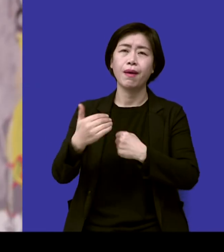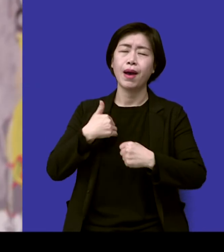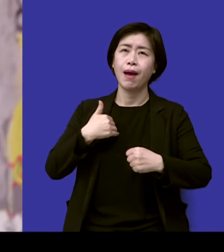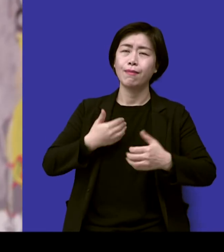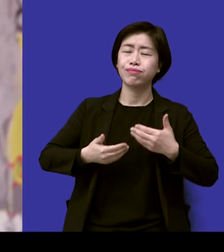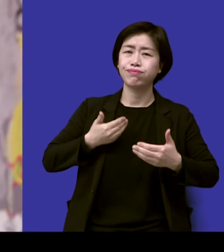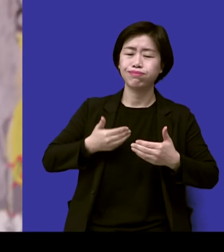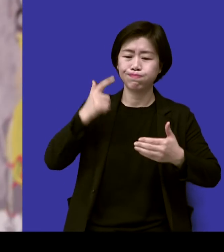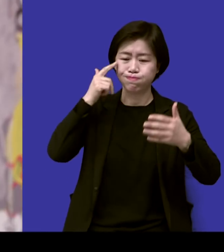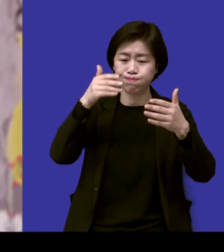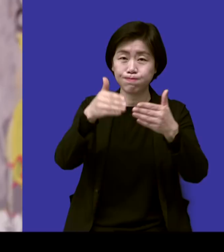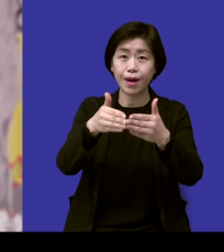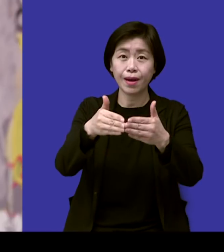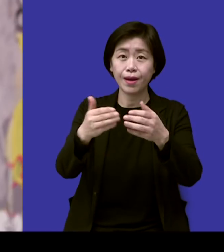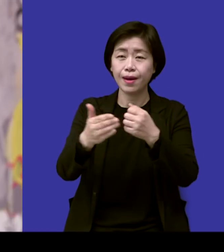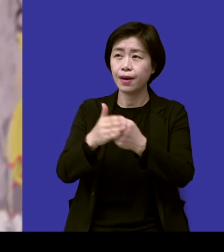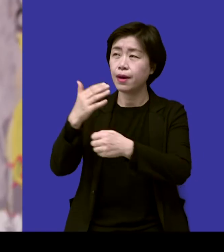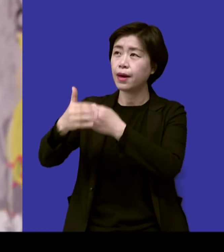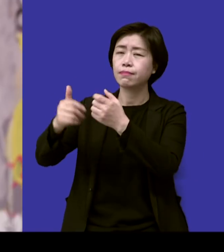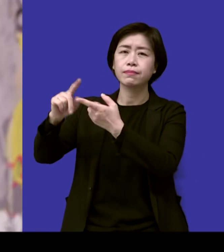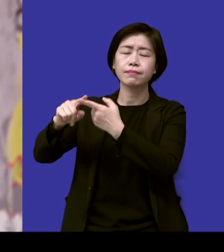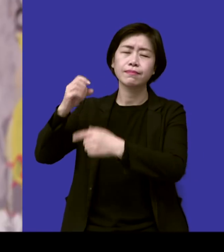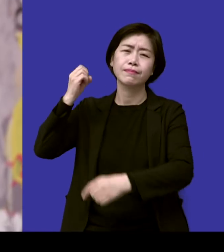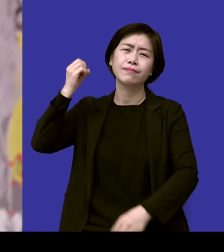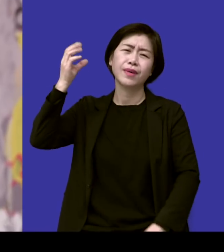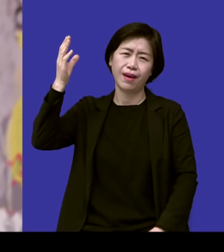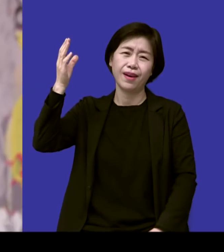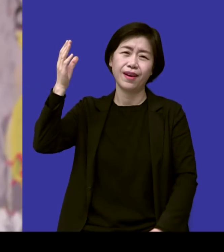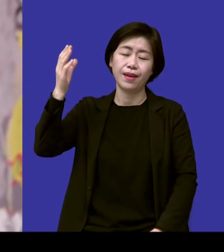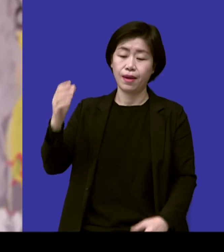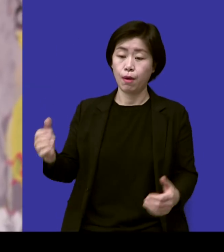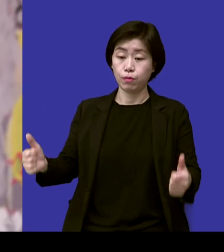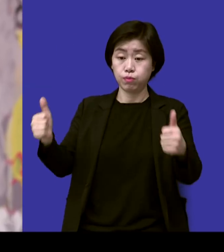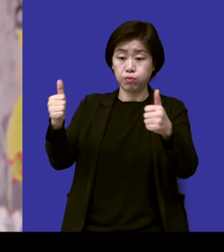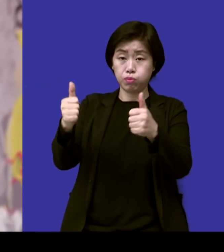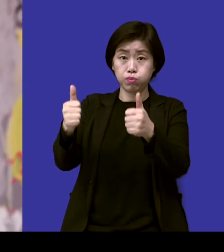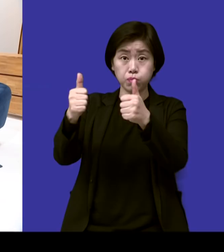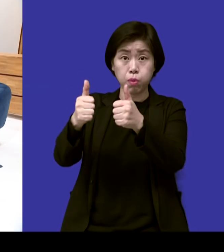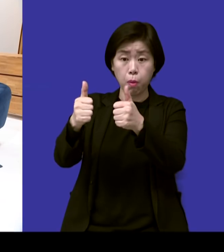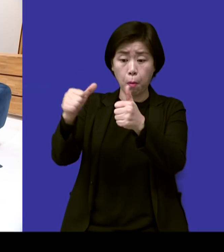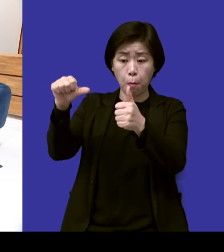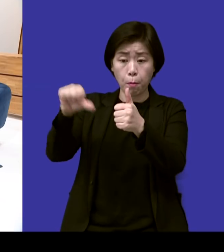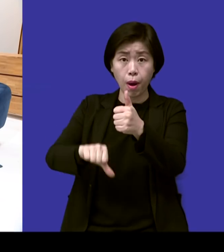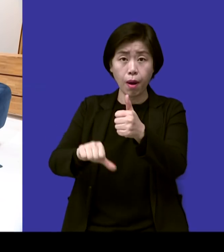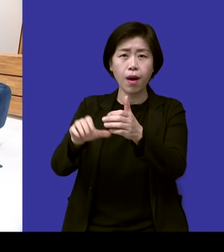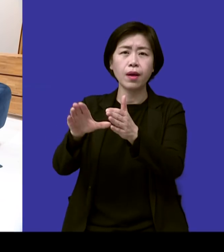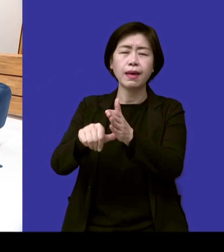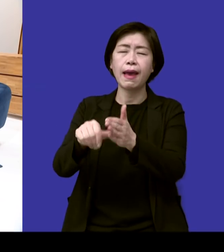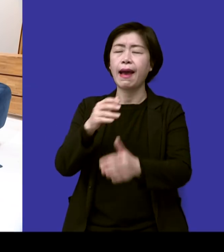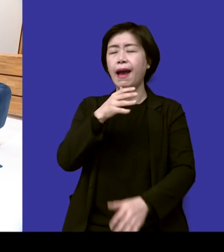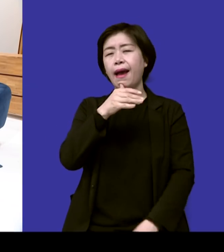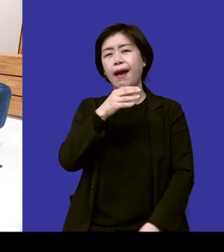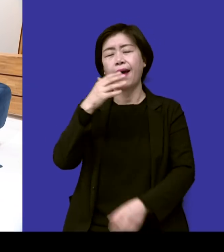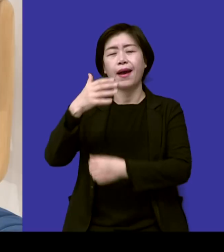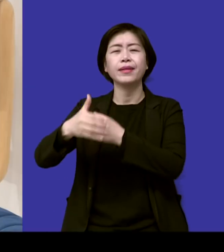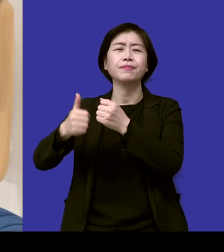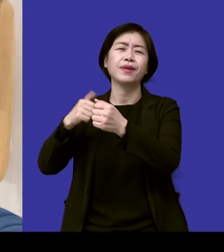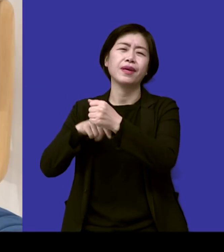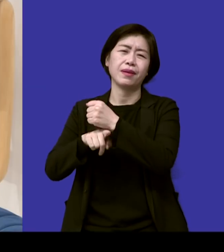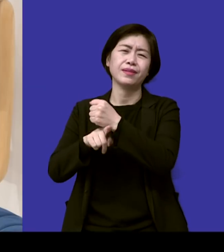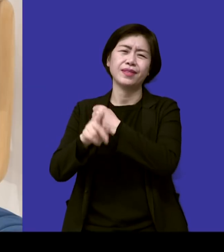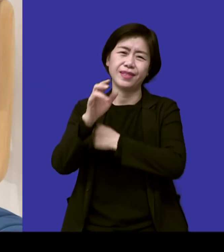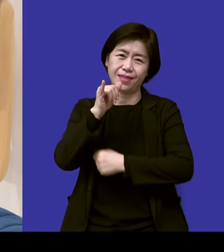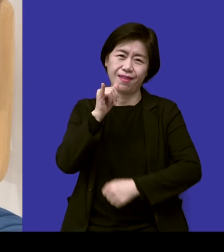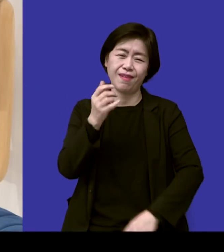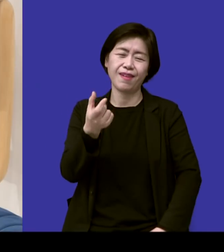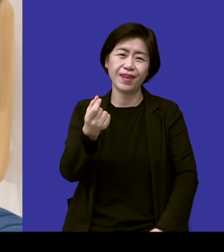잊었던 시기였던 것 같아요. 근데 네. 떨어지고 이렇게 나서 보니까 참 하나님의 계획하심 있지 않았나 싶기도 하고 네. 그